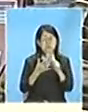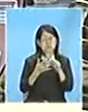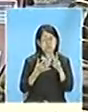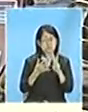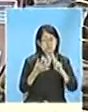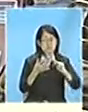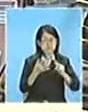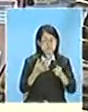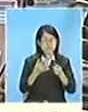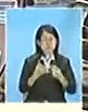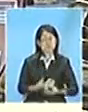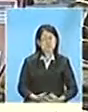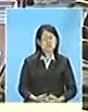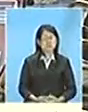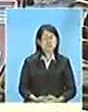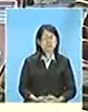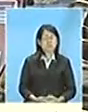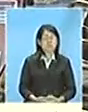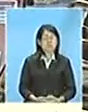ย